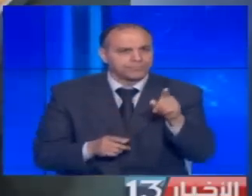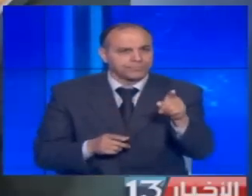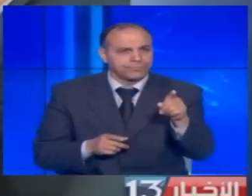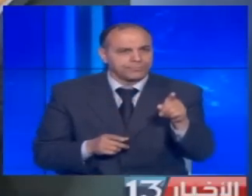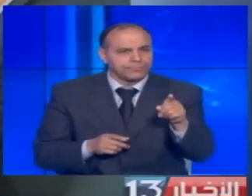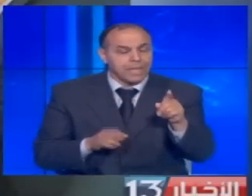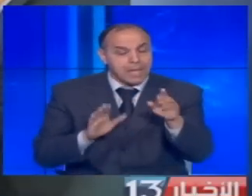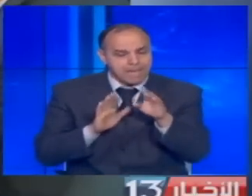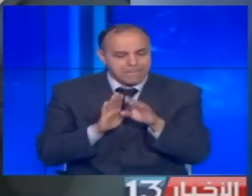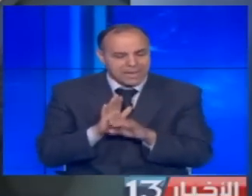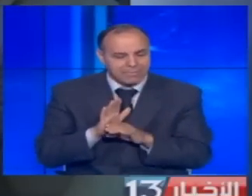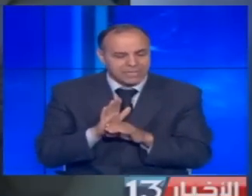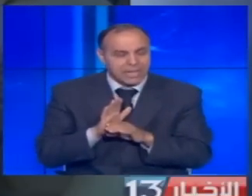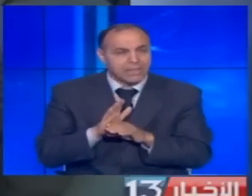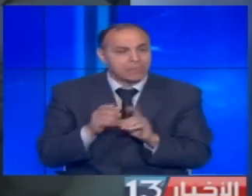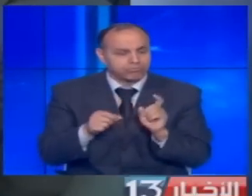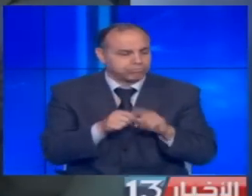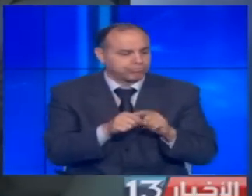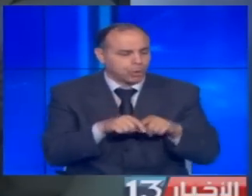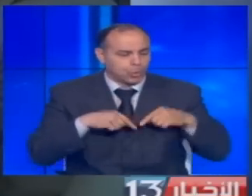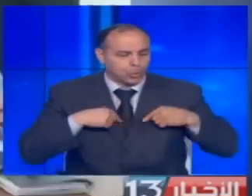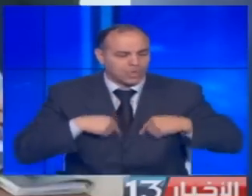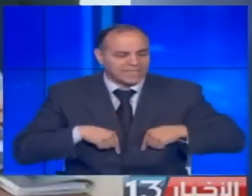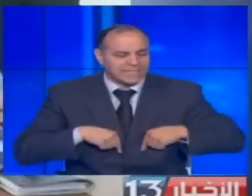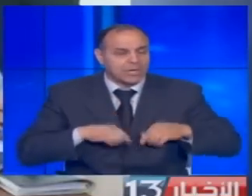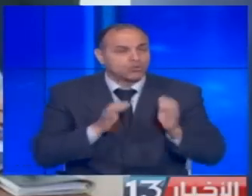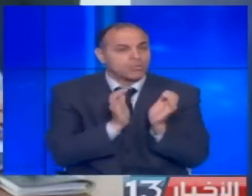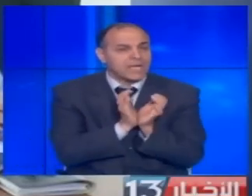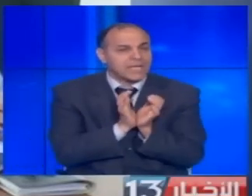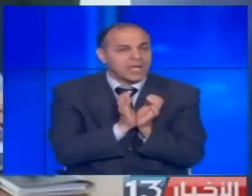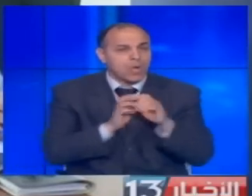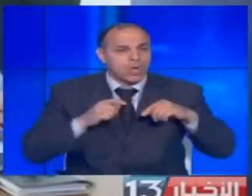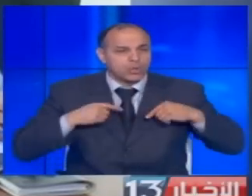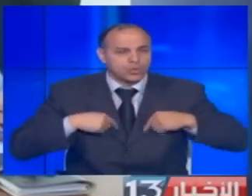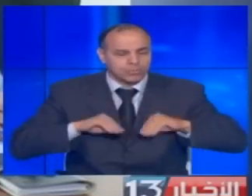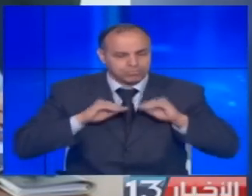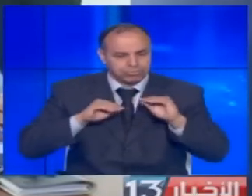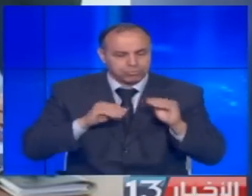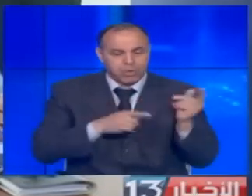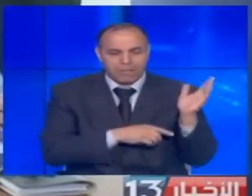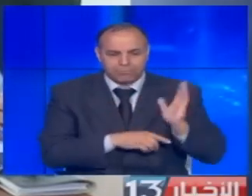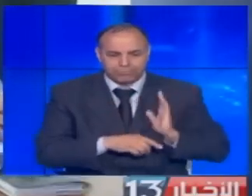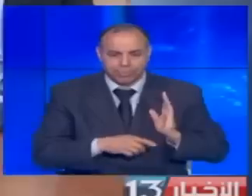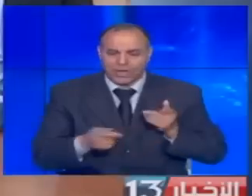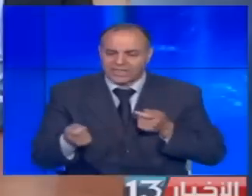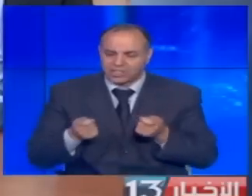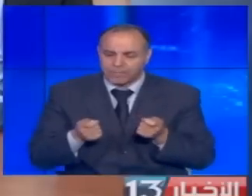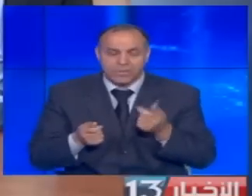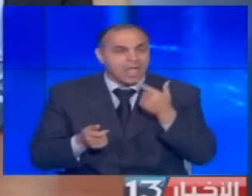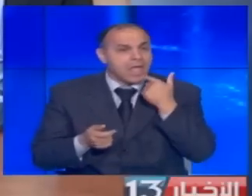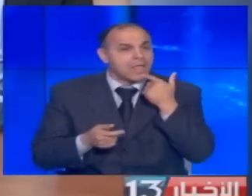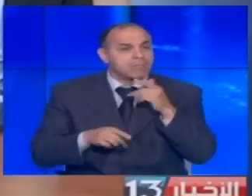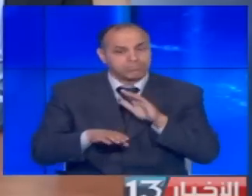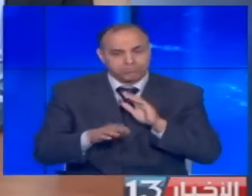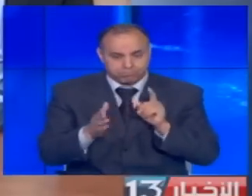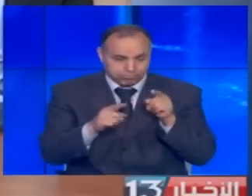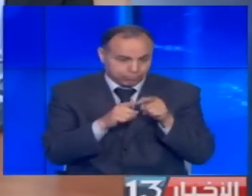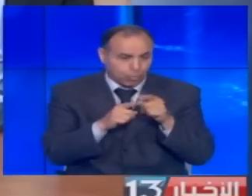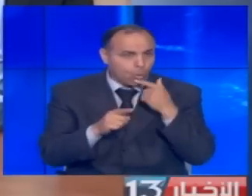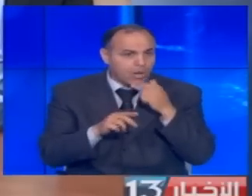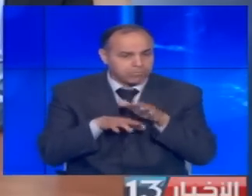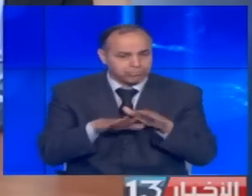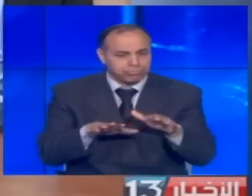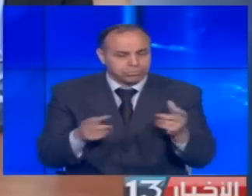الاستراتيجيه التي تشارك فيها وزاره الشؤون الاجتماعيه والتربيه والدفاع الوطني والتجاره اجراءات تهدف الى